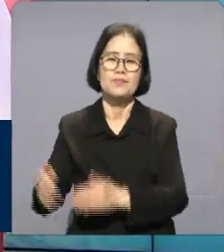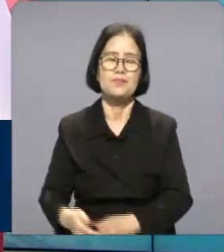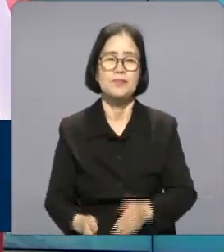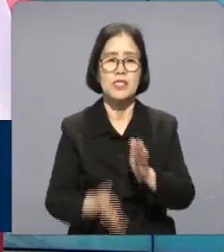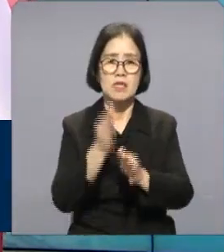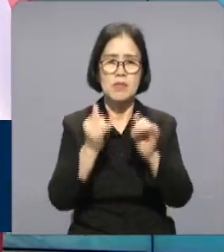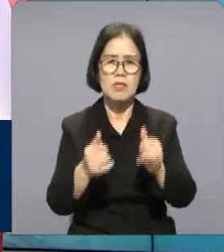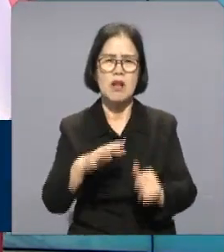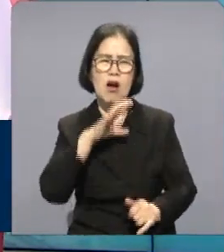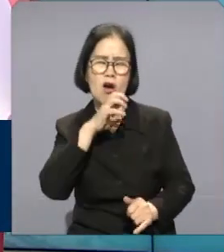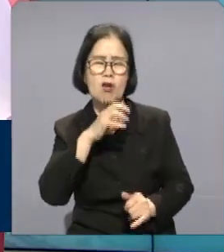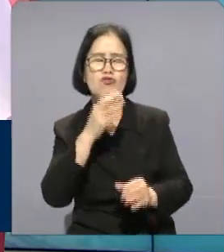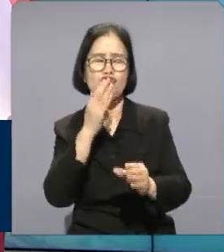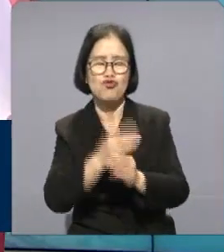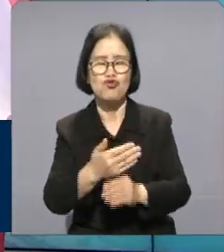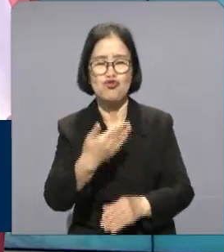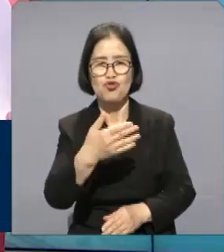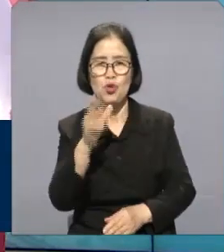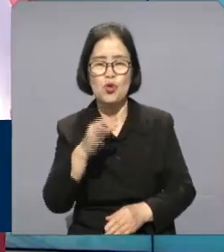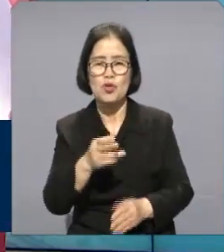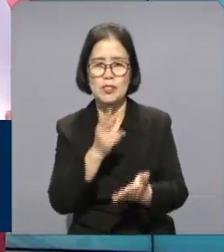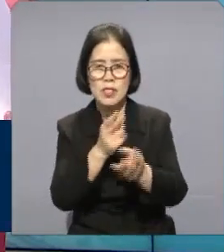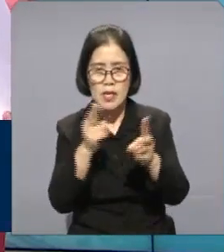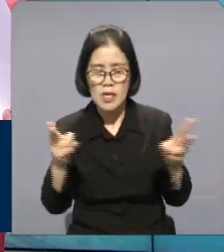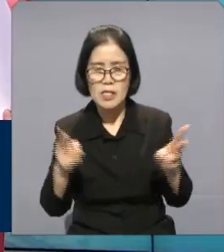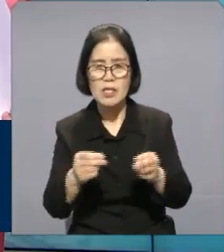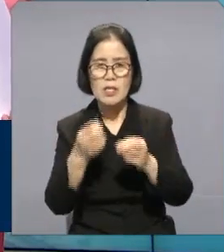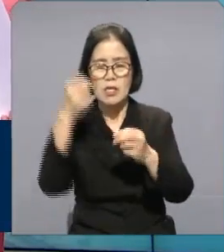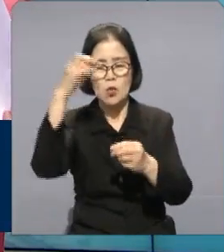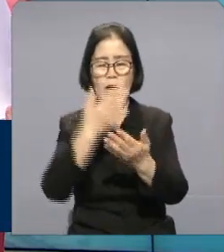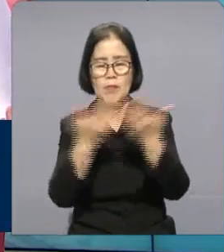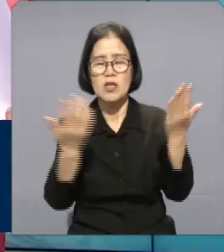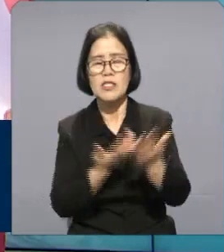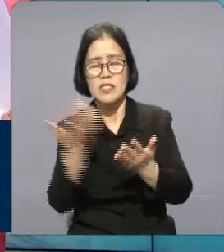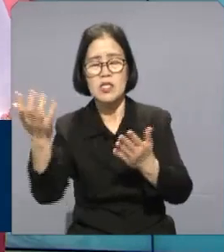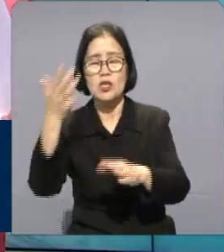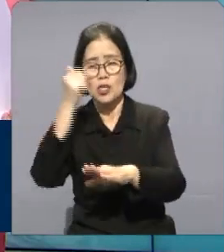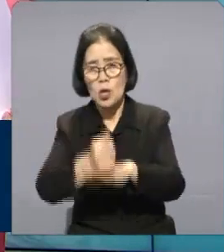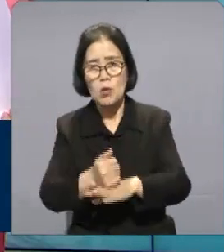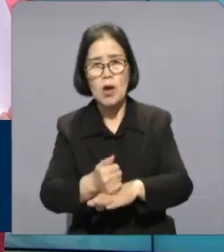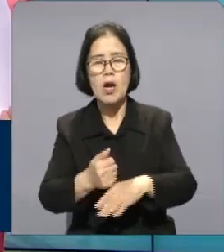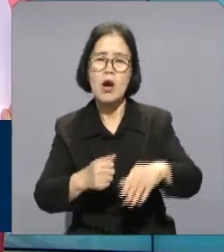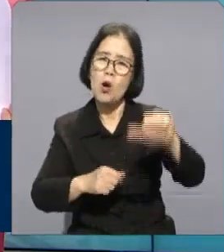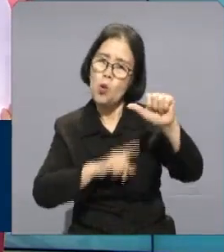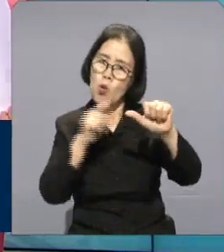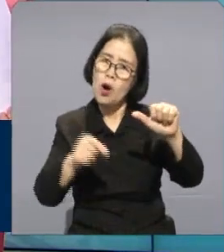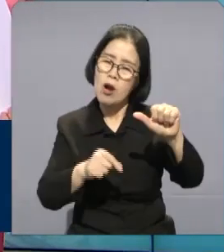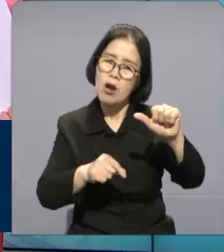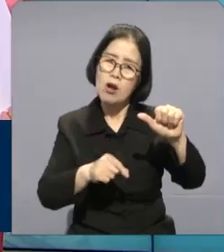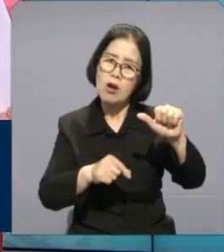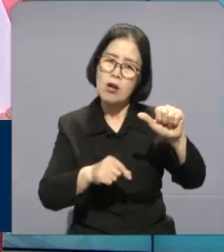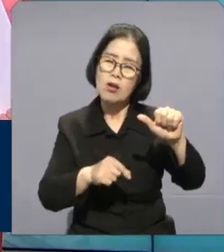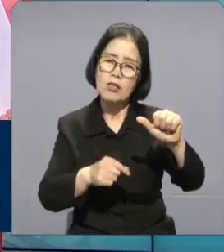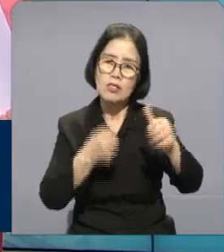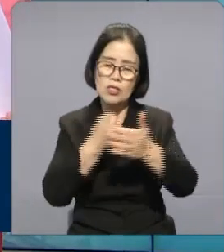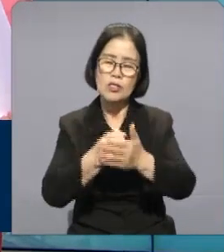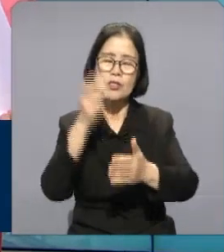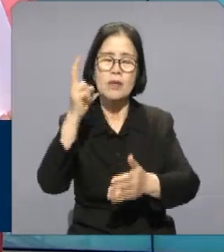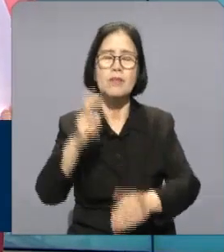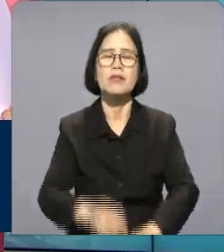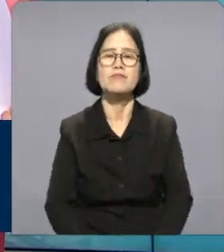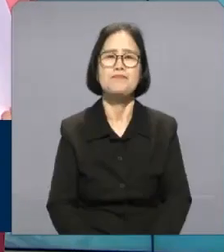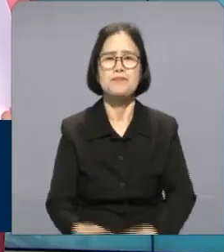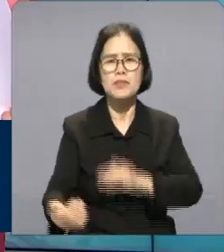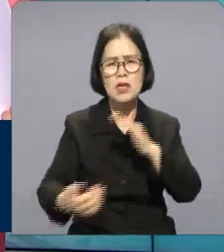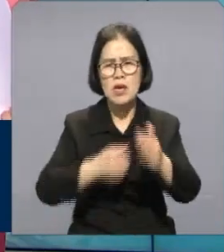시민들의 저항을 받고 있는 구로 차량기지 광명시 이전 결과가 이르면 다음 달 9일 결정될 것으로 예상됩니다.